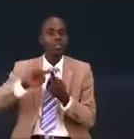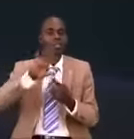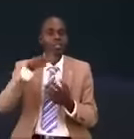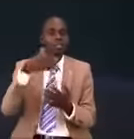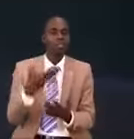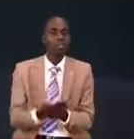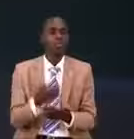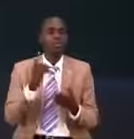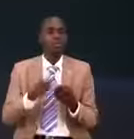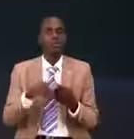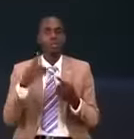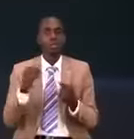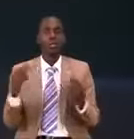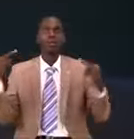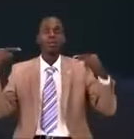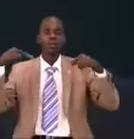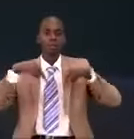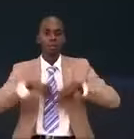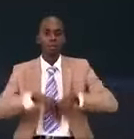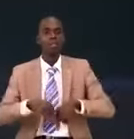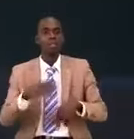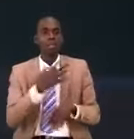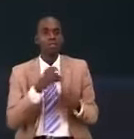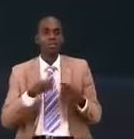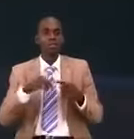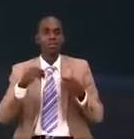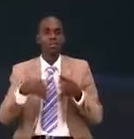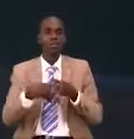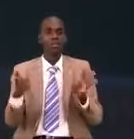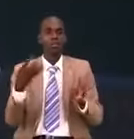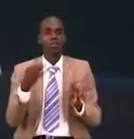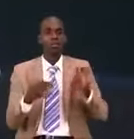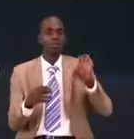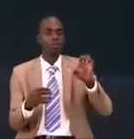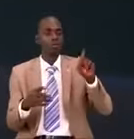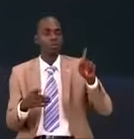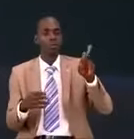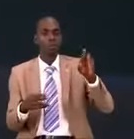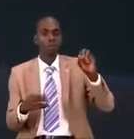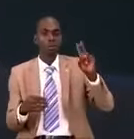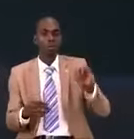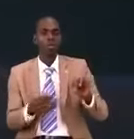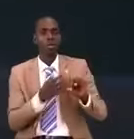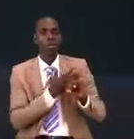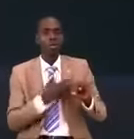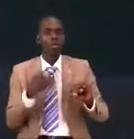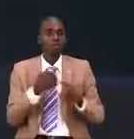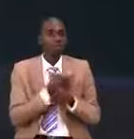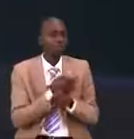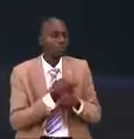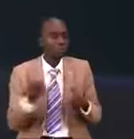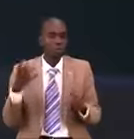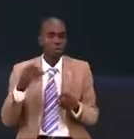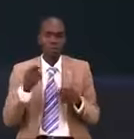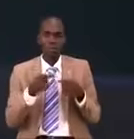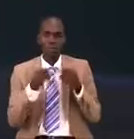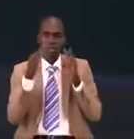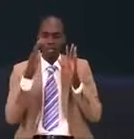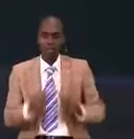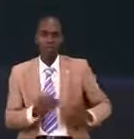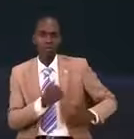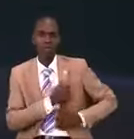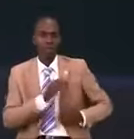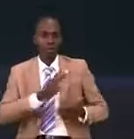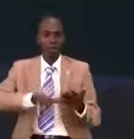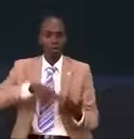les Philistins blessés à mort tombèrent dans le chemin de charraime